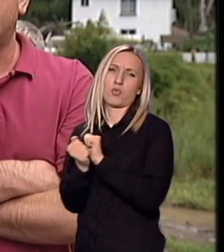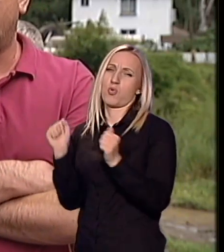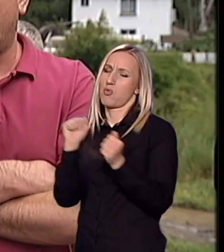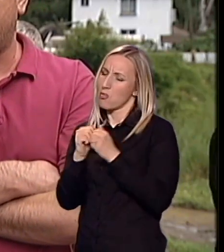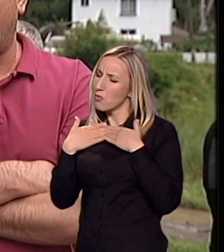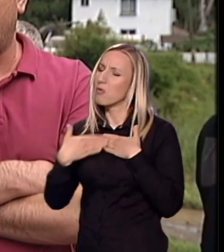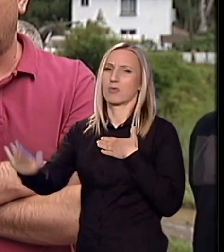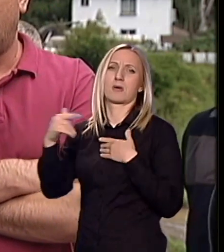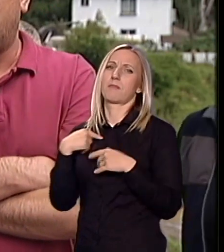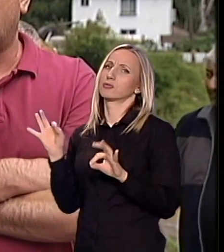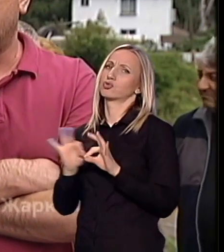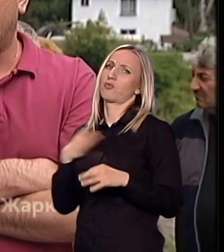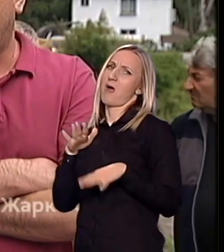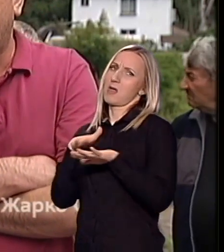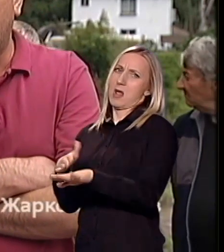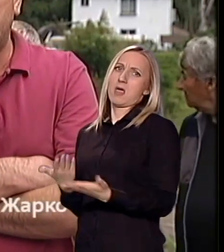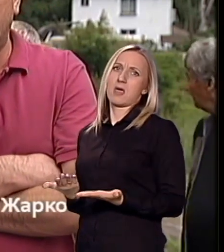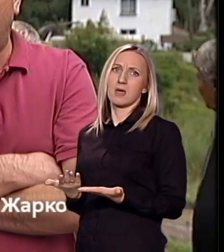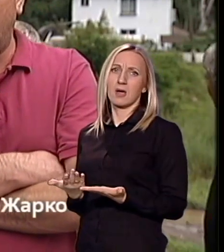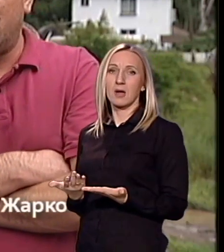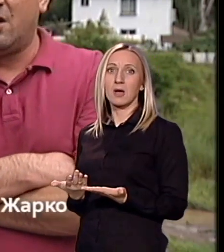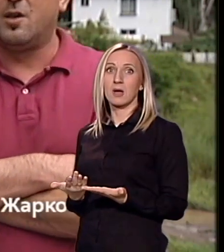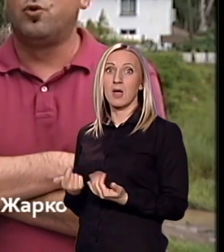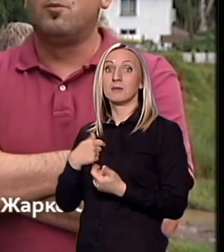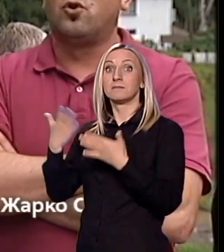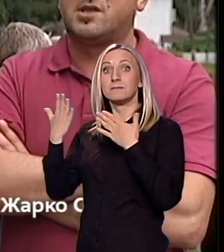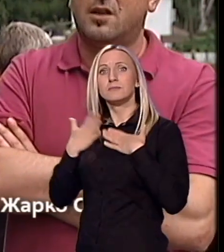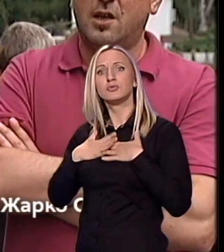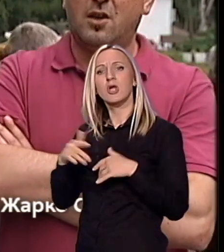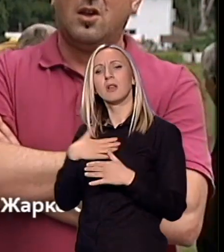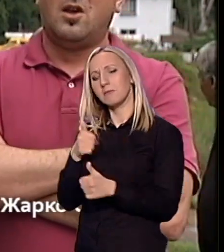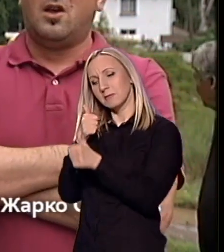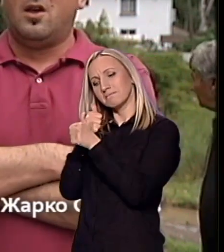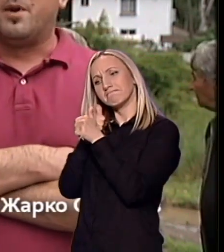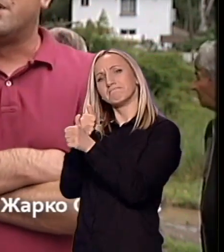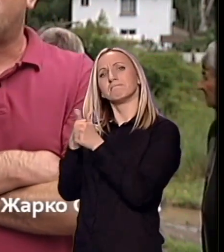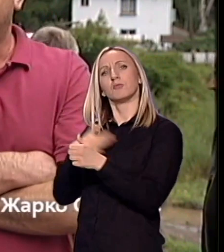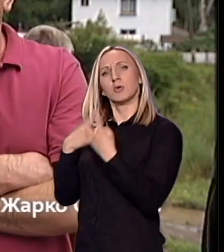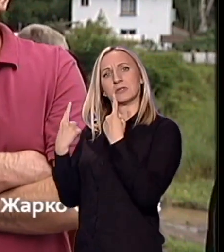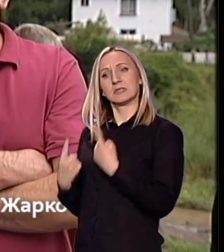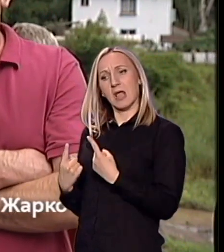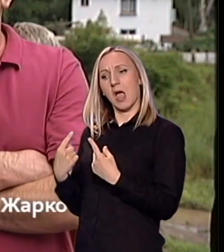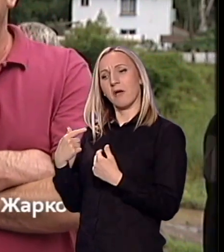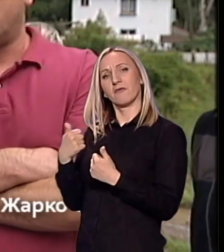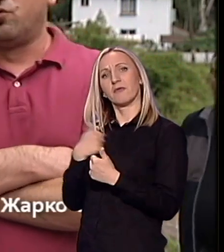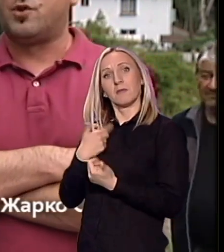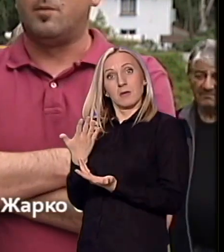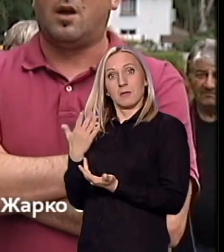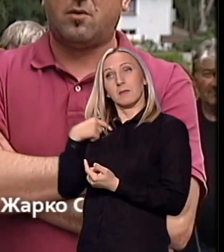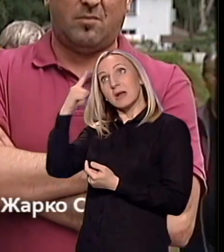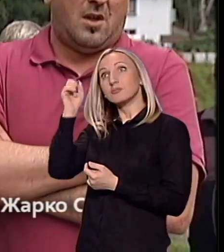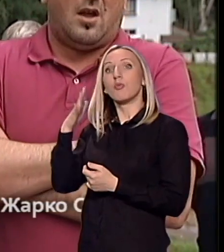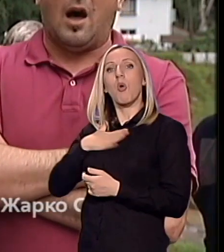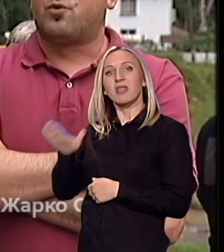da sačuvamo našu reku i želimo da na neki način da budemo dosledni prema svojoj deci i prema svojim